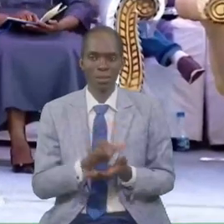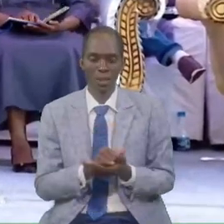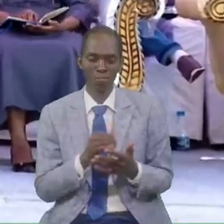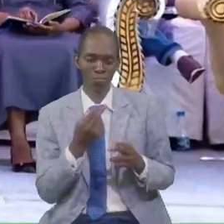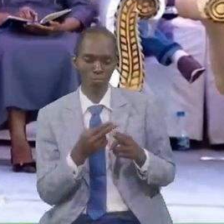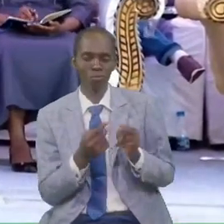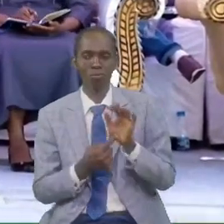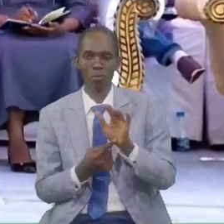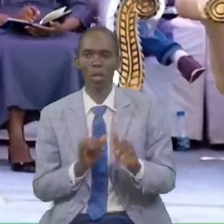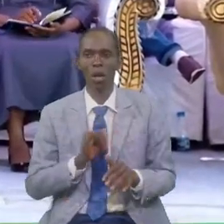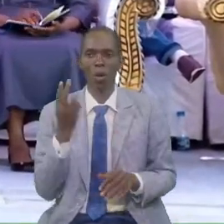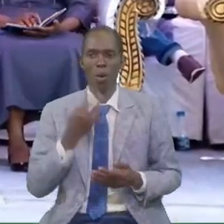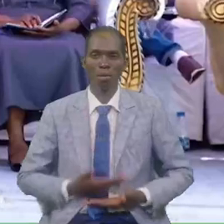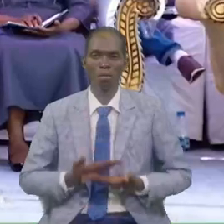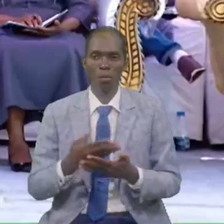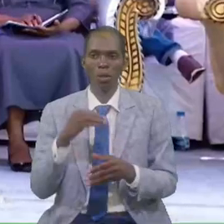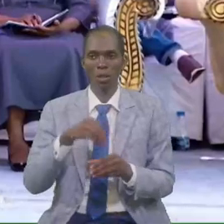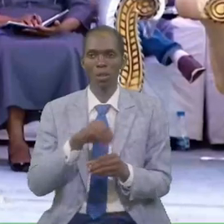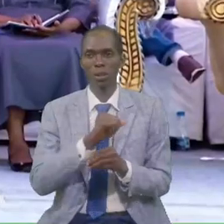J'étais né dans un foyer chrétien.